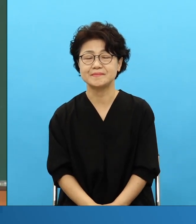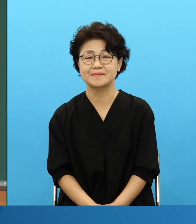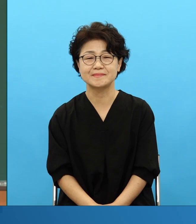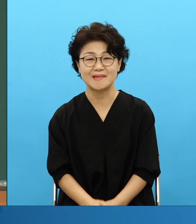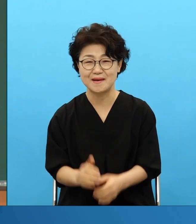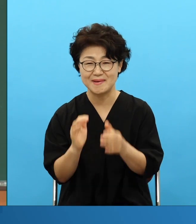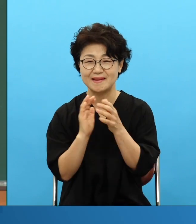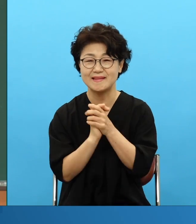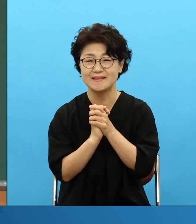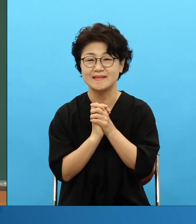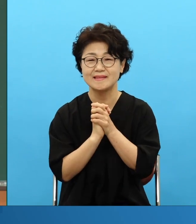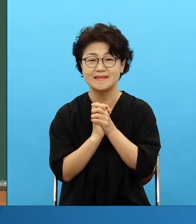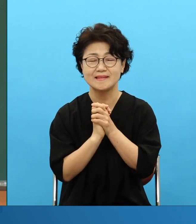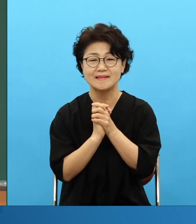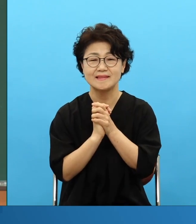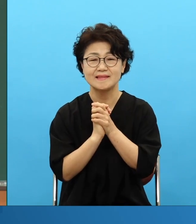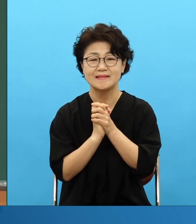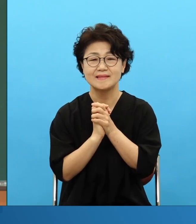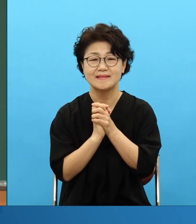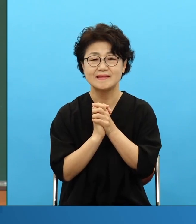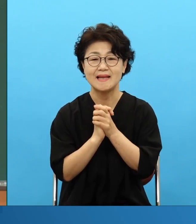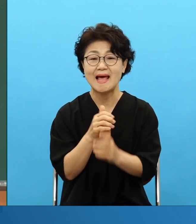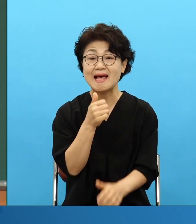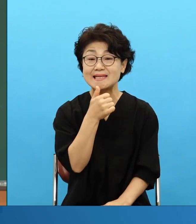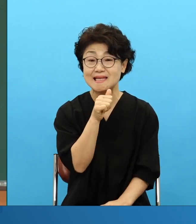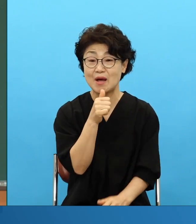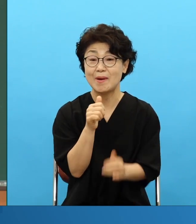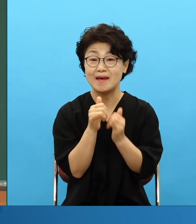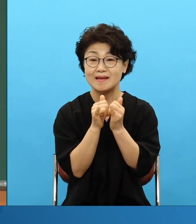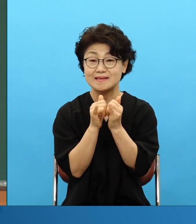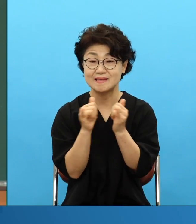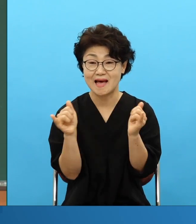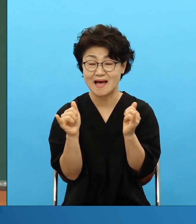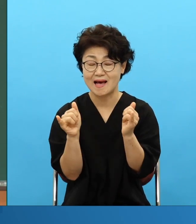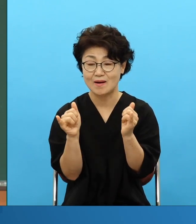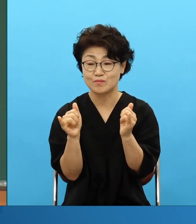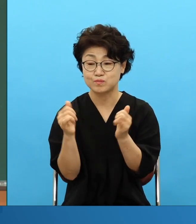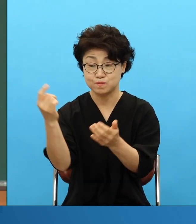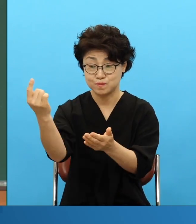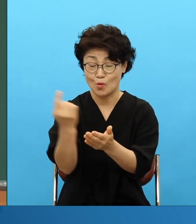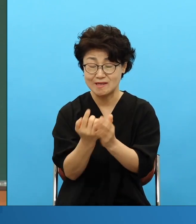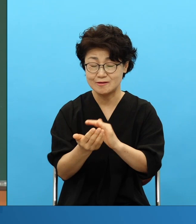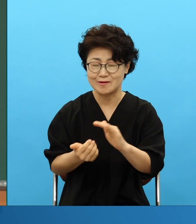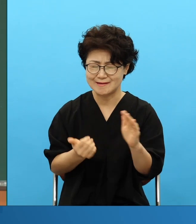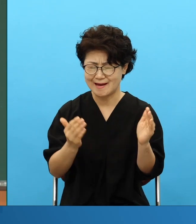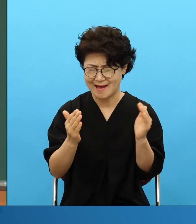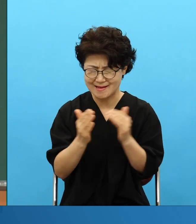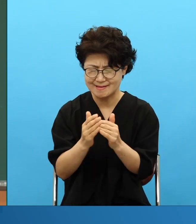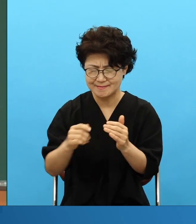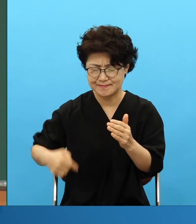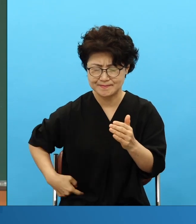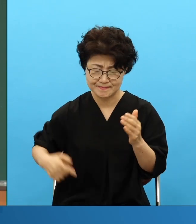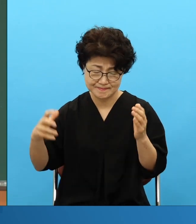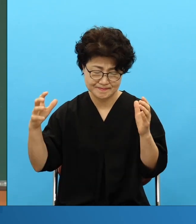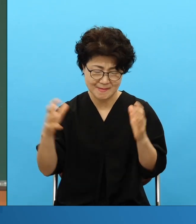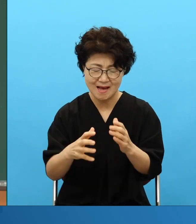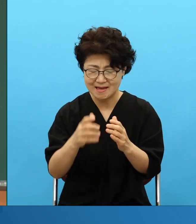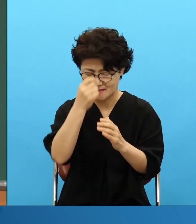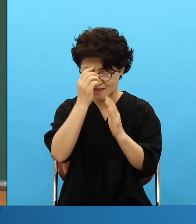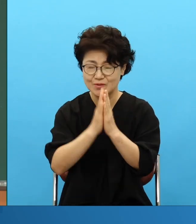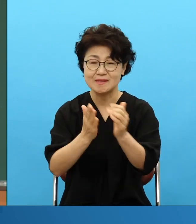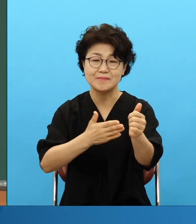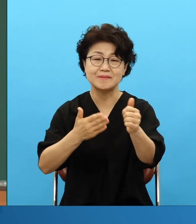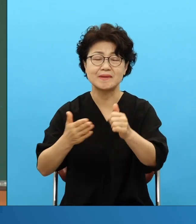아멘. 이 시간 우리 사회자 나오시기까지 합심으로 기도하겠습니다. 하나님, 나의